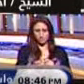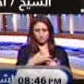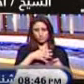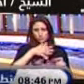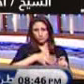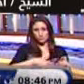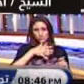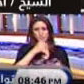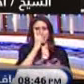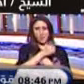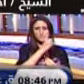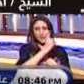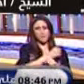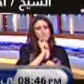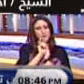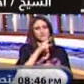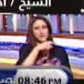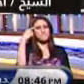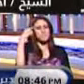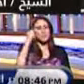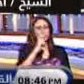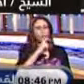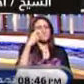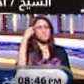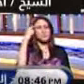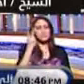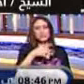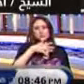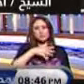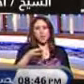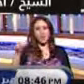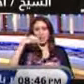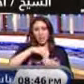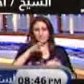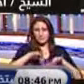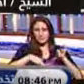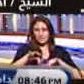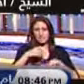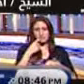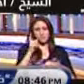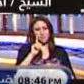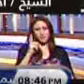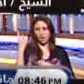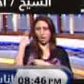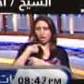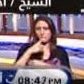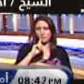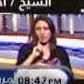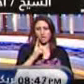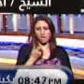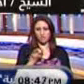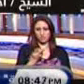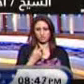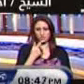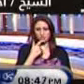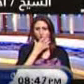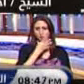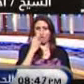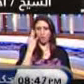يكونوا تابعين، فيه نقل تعسفي، في حالات من حالات التهديد،